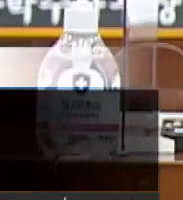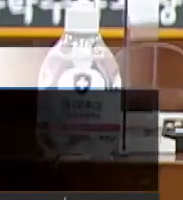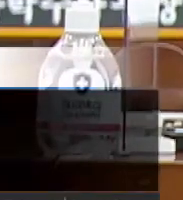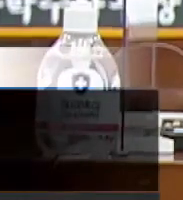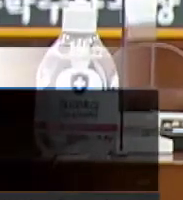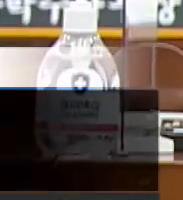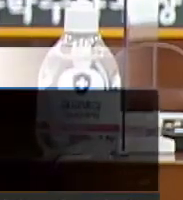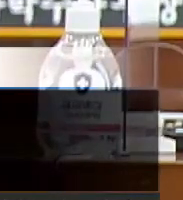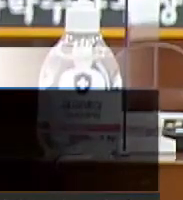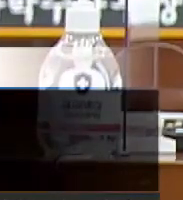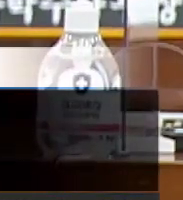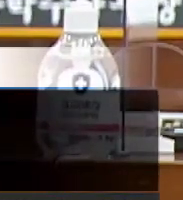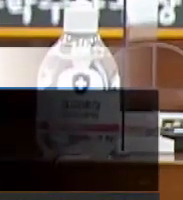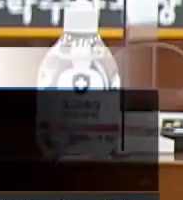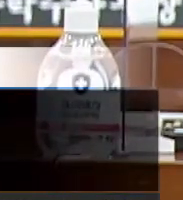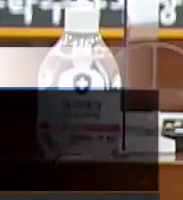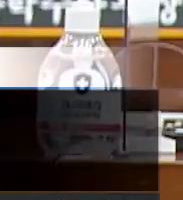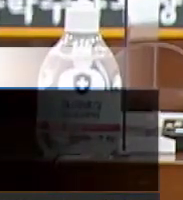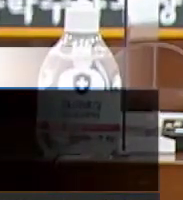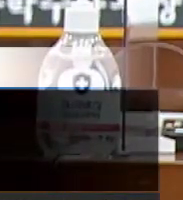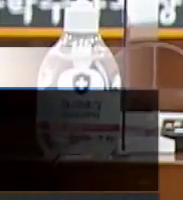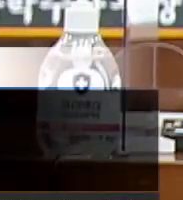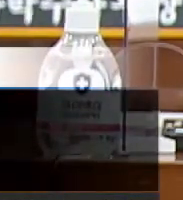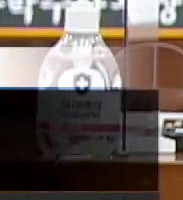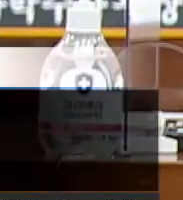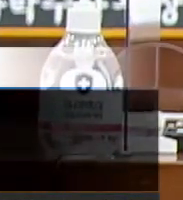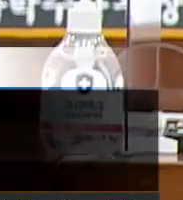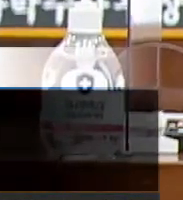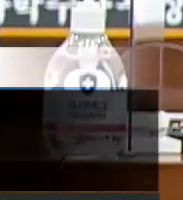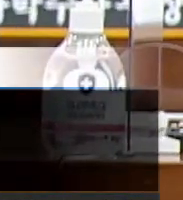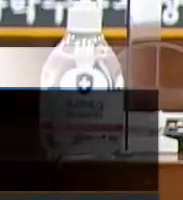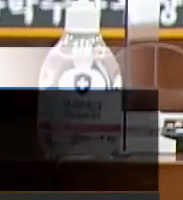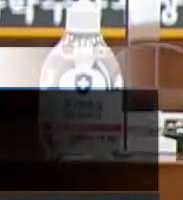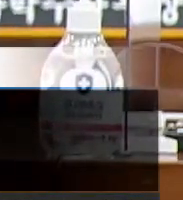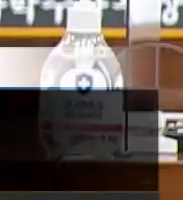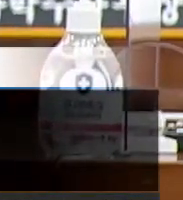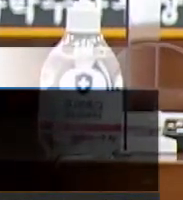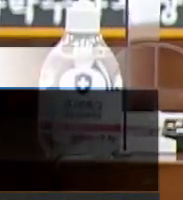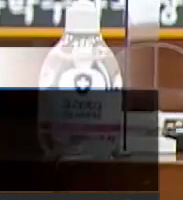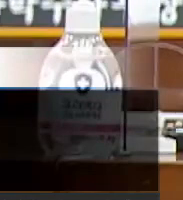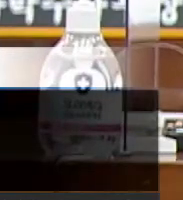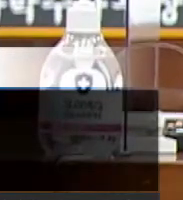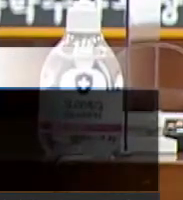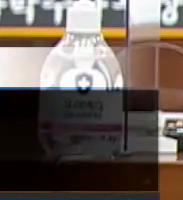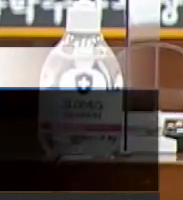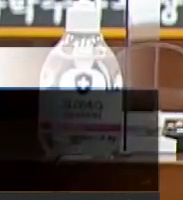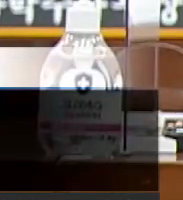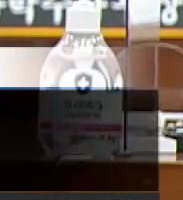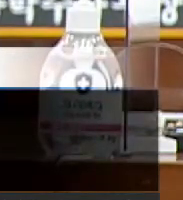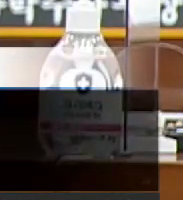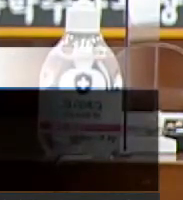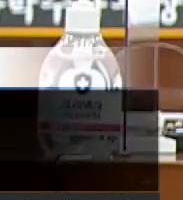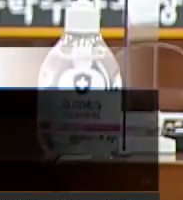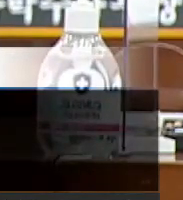가서 남편이 공무원이다 검사라는 얘기도 안 합니다. 저희 집사람 아파트 딱 두 채 있었는데 그것도